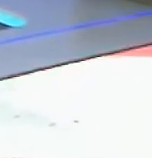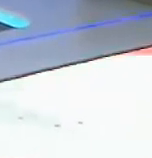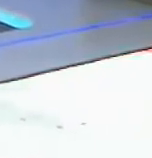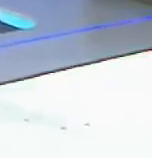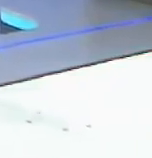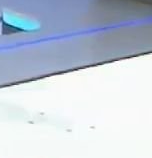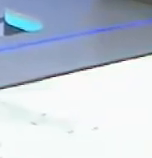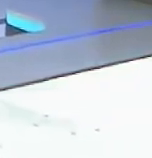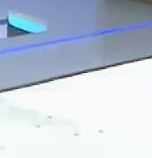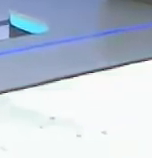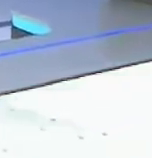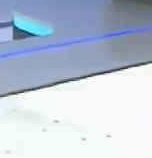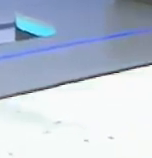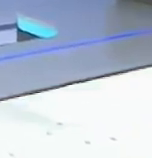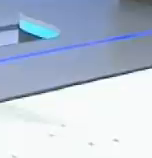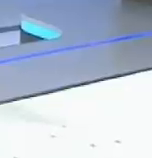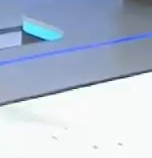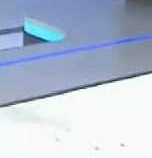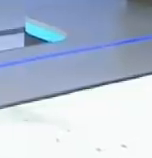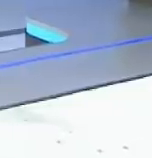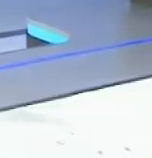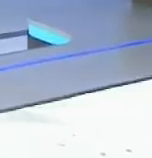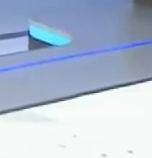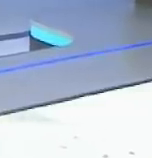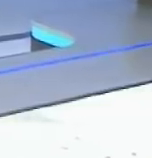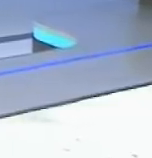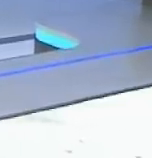1,276,004 na ang mga tinamaan ng sakit.